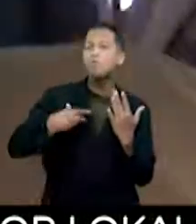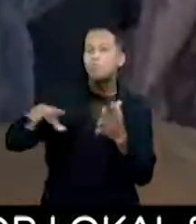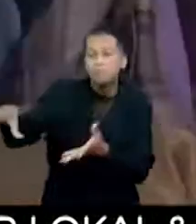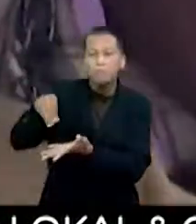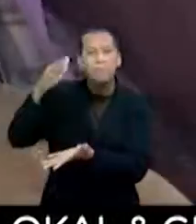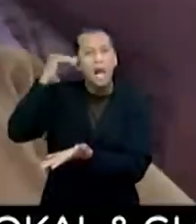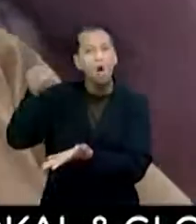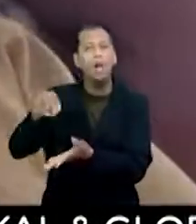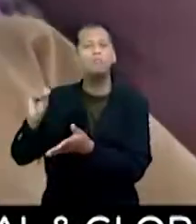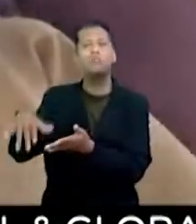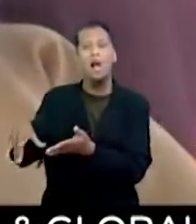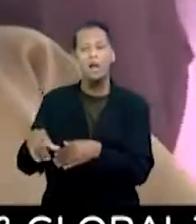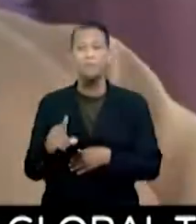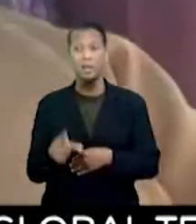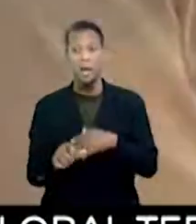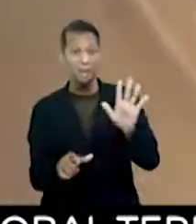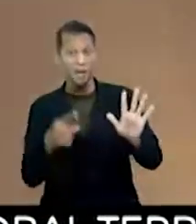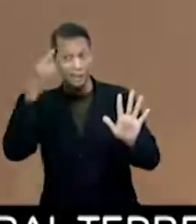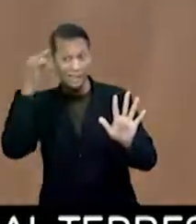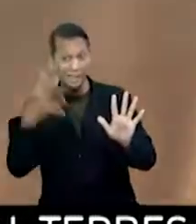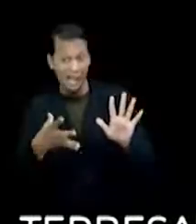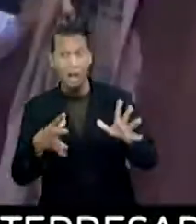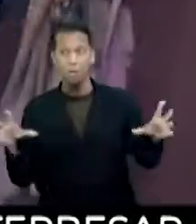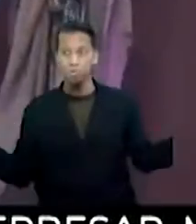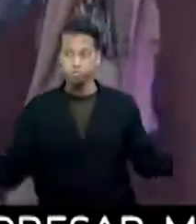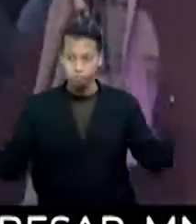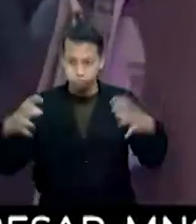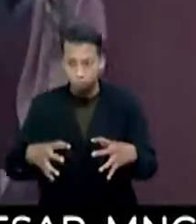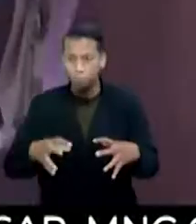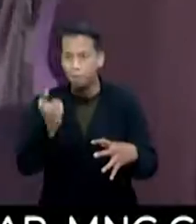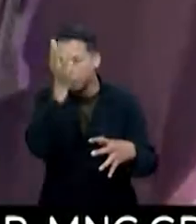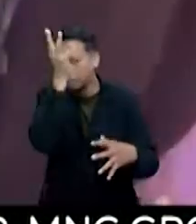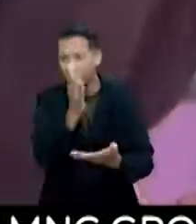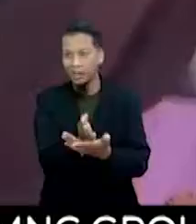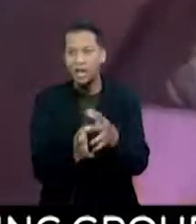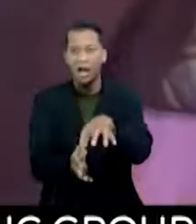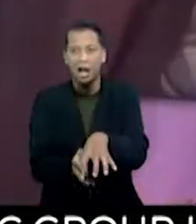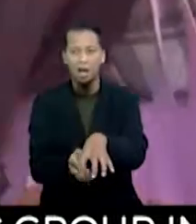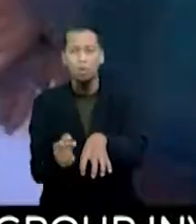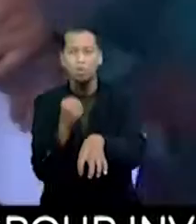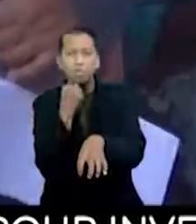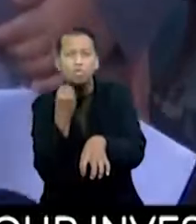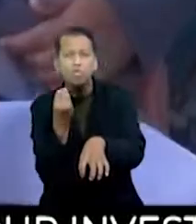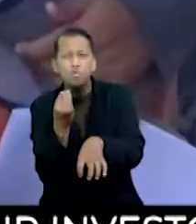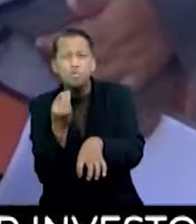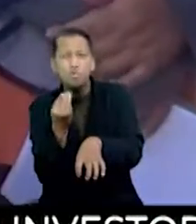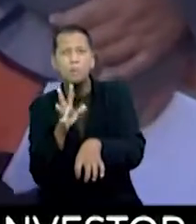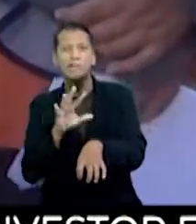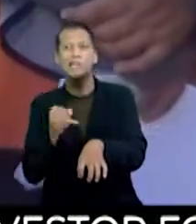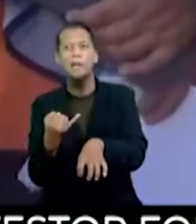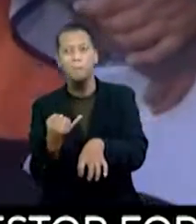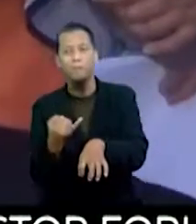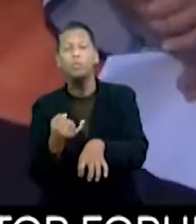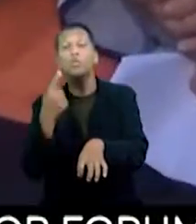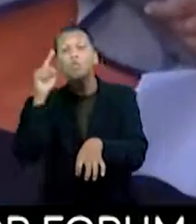Warga 5 desa pesisir Kecamatan Kumai, Kota Waringin Barat, Kalimantan Tengah rela antre berjam-jam untuk mendapatkan minyak goreng terjangkau di halaman